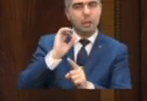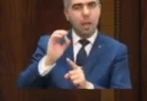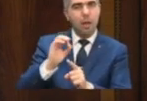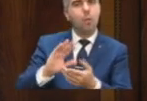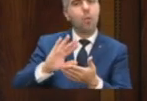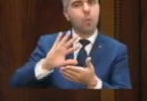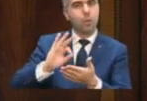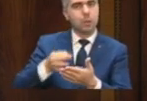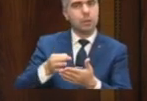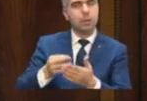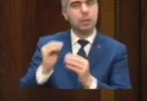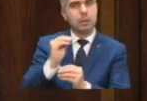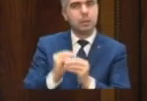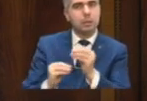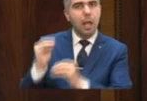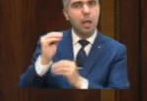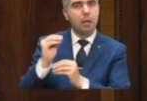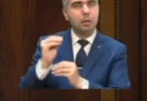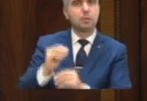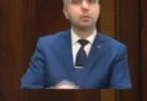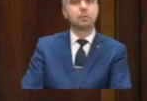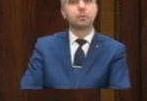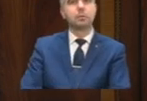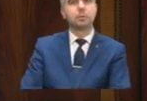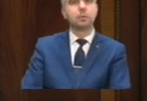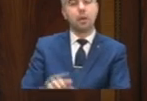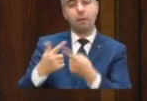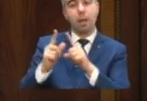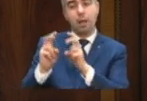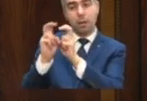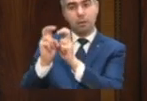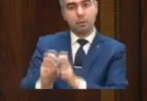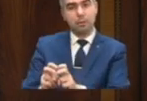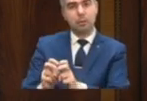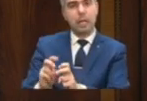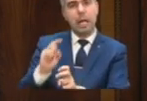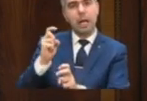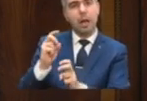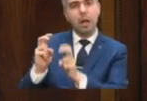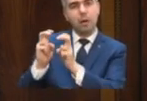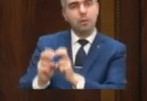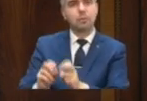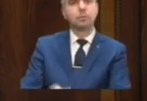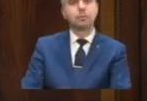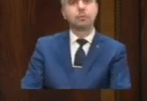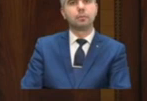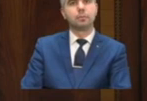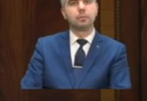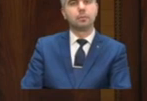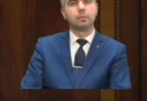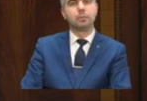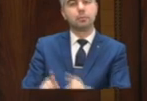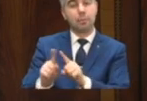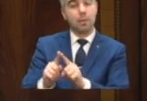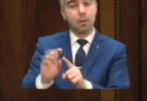من عروض السكن المخصصة للكراء وبالتالي التقليص من السومة الكرائية. لذلك سيد الوزيرة، نعتقد بأن